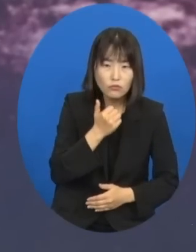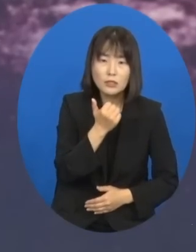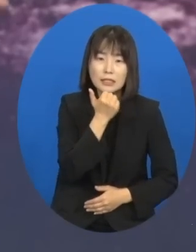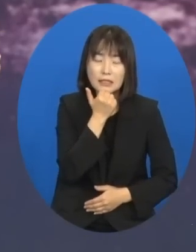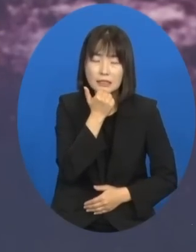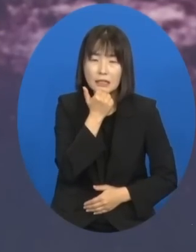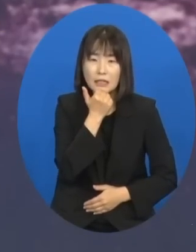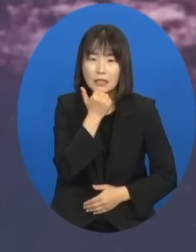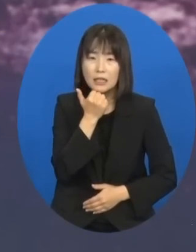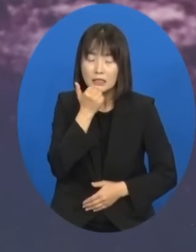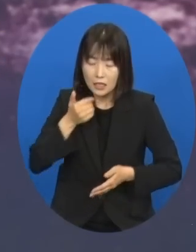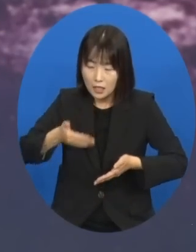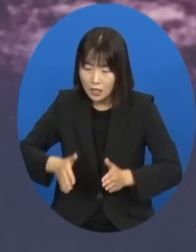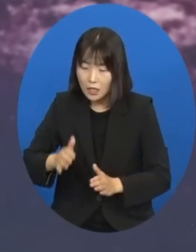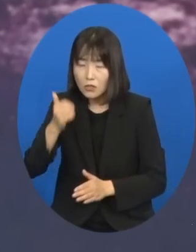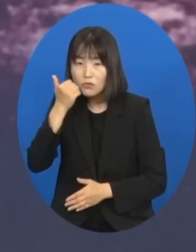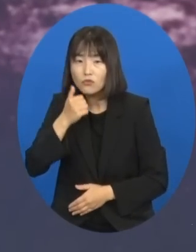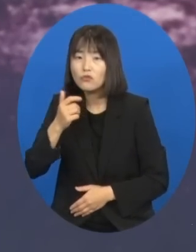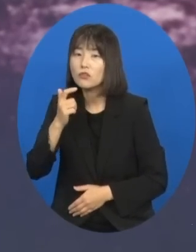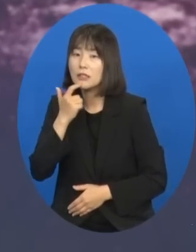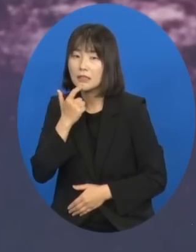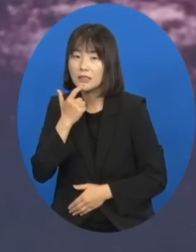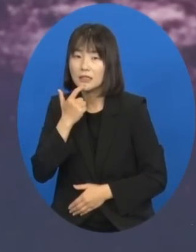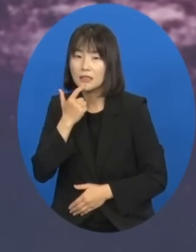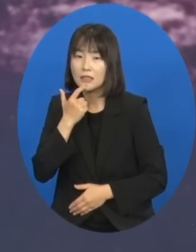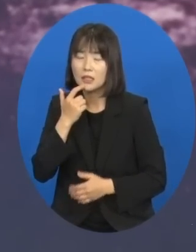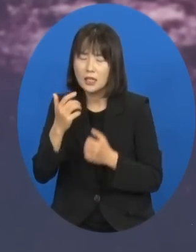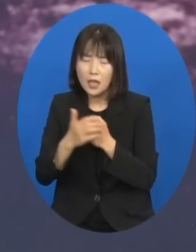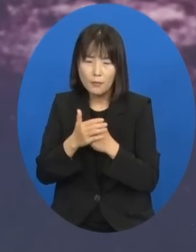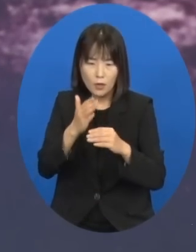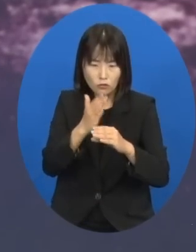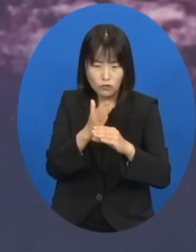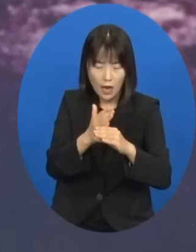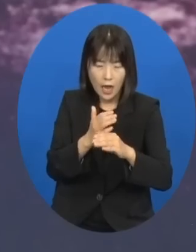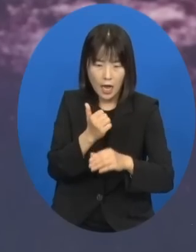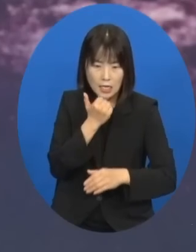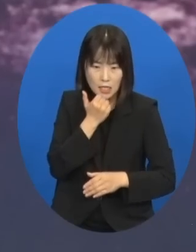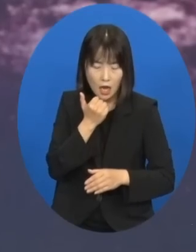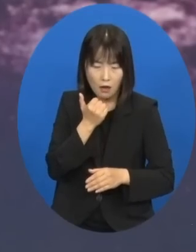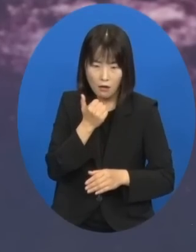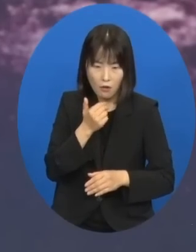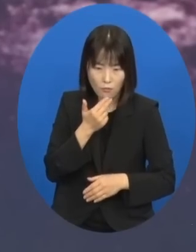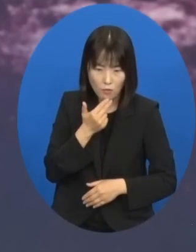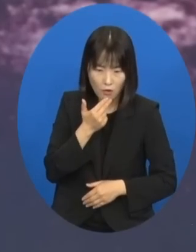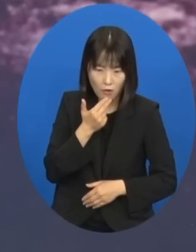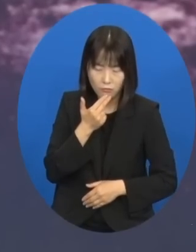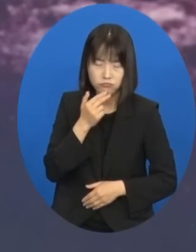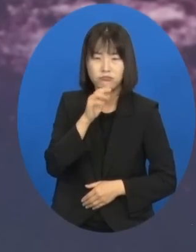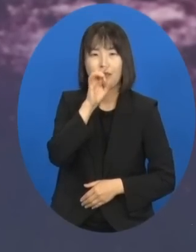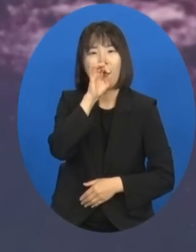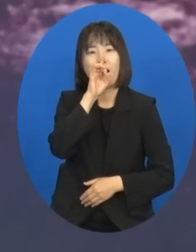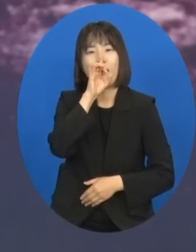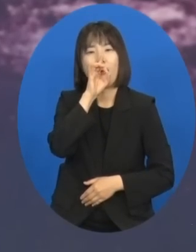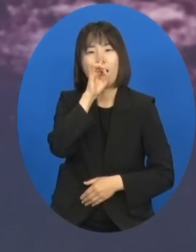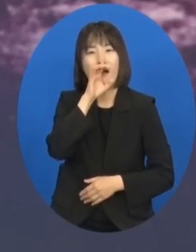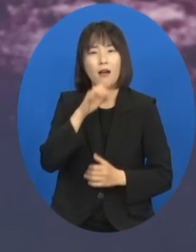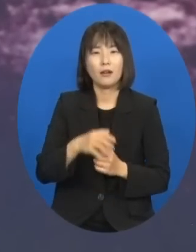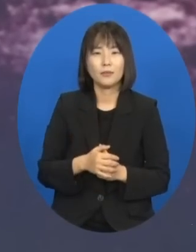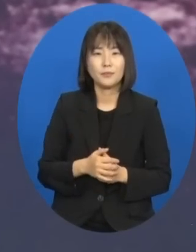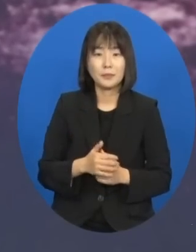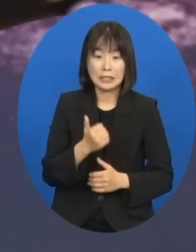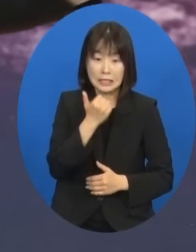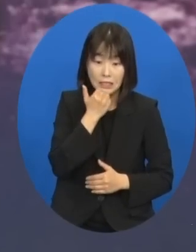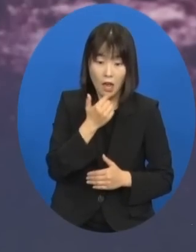야곱을 통해서 이스라엘이 나오는 거죠. 이삭이 없으면 안 된다고요. 별거 아닌 것 같은 이삭 같아도 이삭 없으면